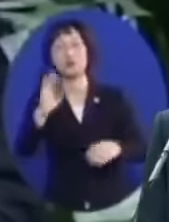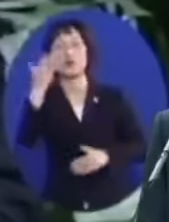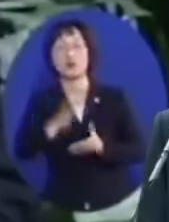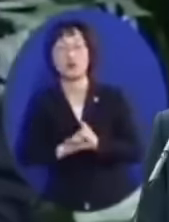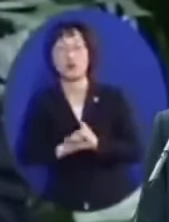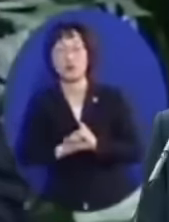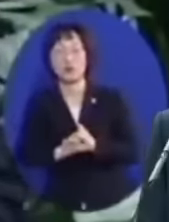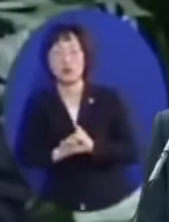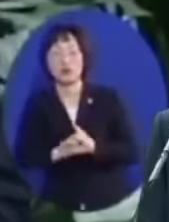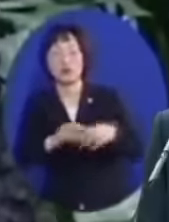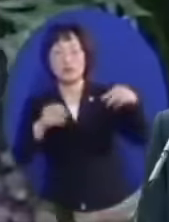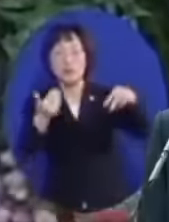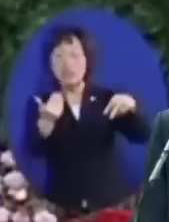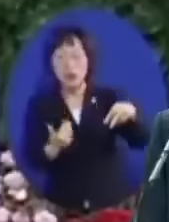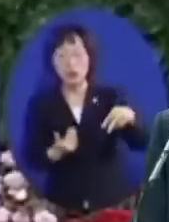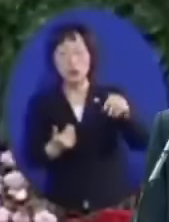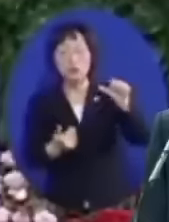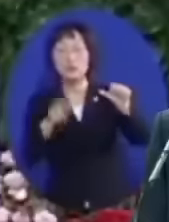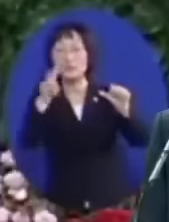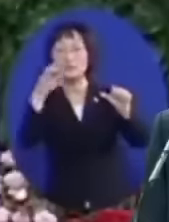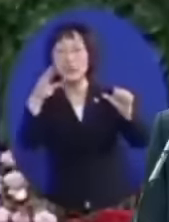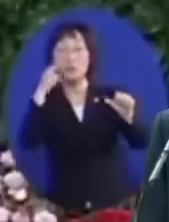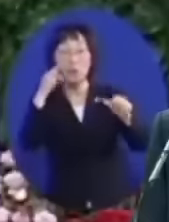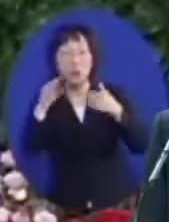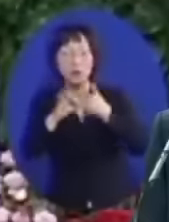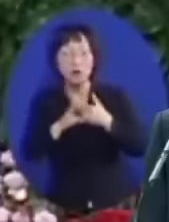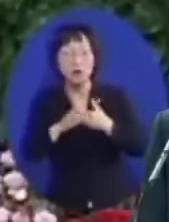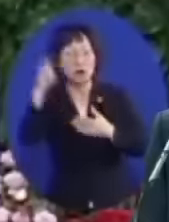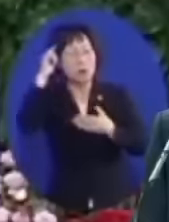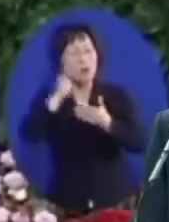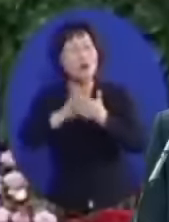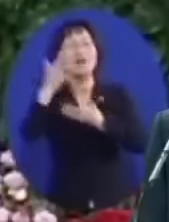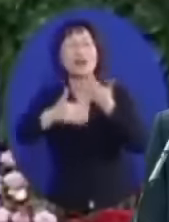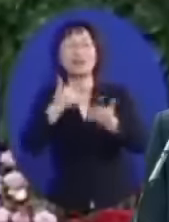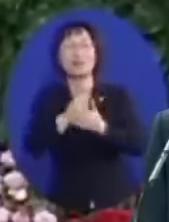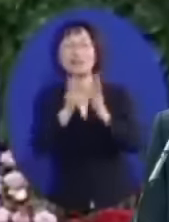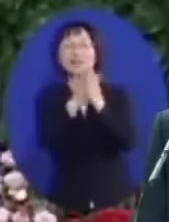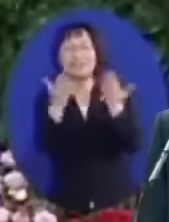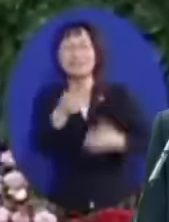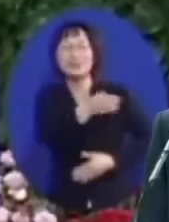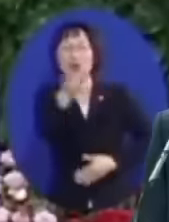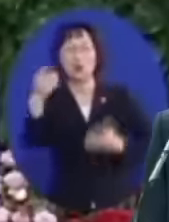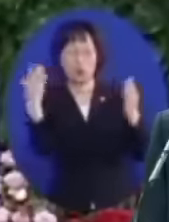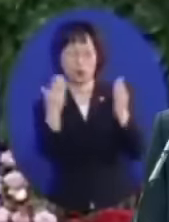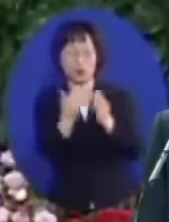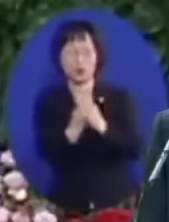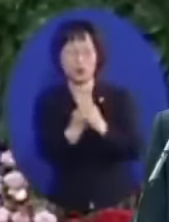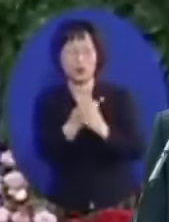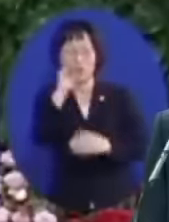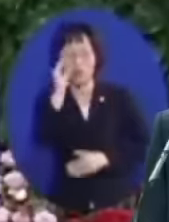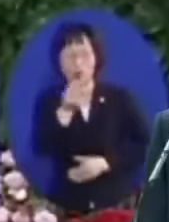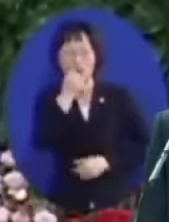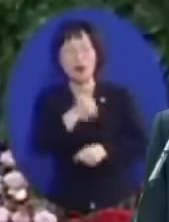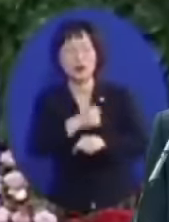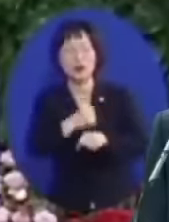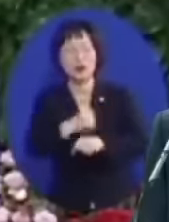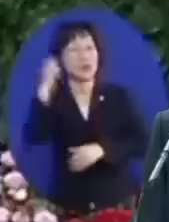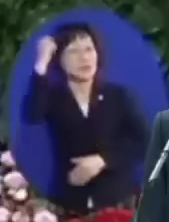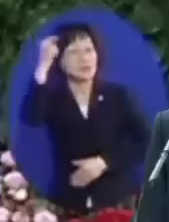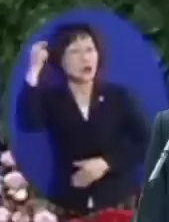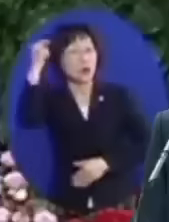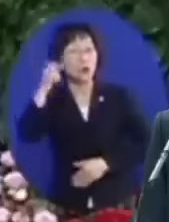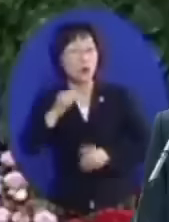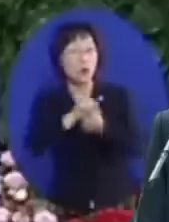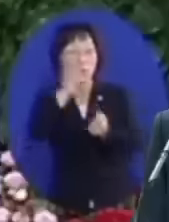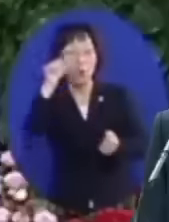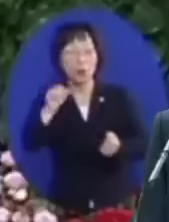데살로니가전서 5장 23절에 평강의 하나님이 친히 너희를 온전히 거룩하게 하시고 또 너희의 영과 혼과 몸이 우리 주